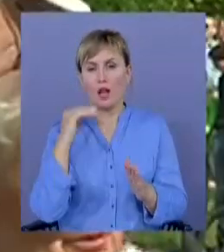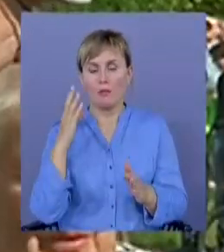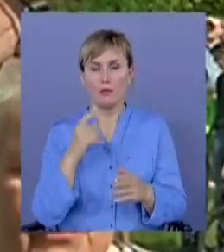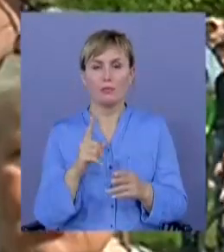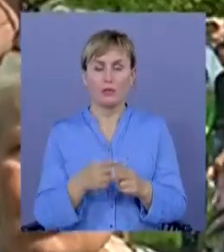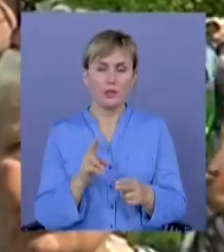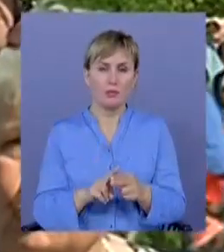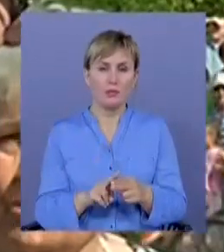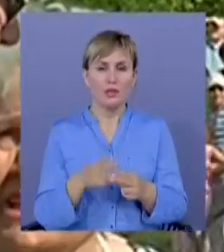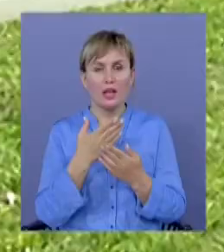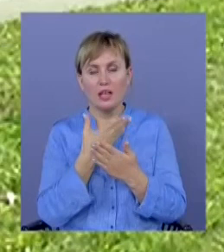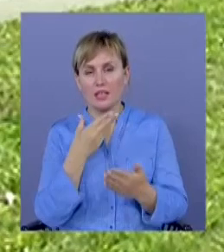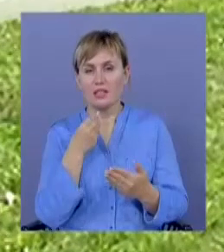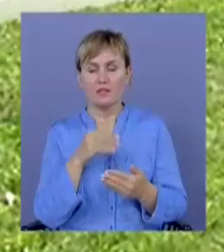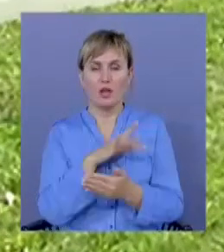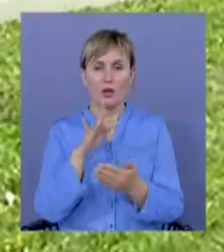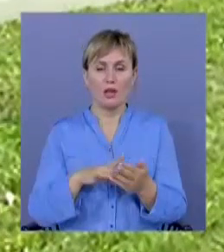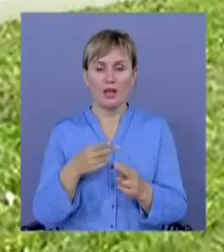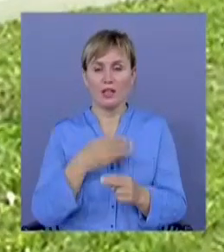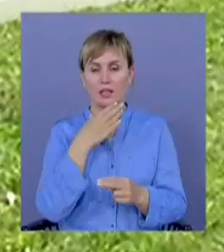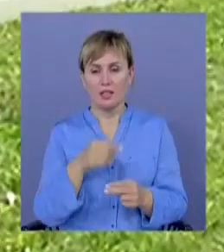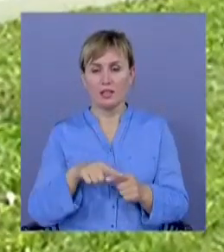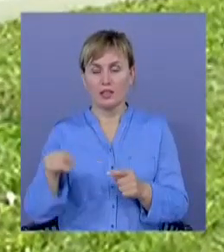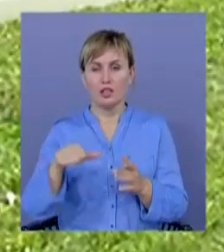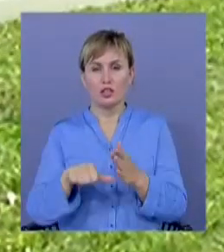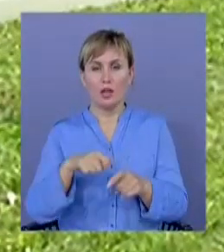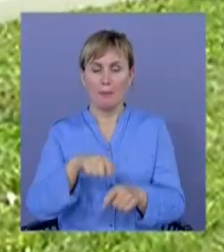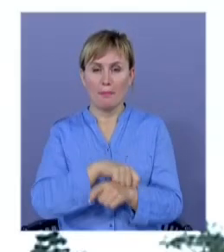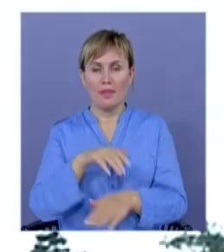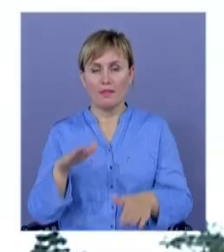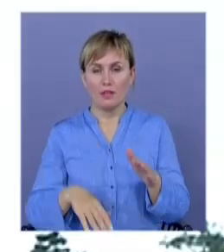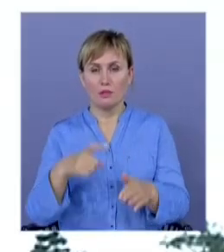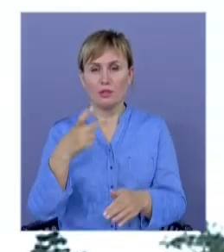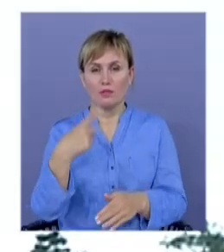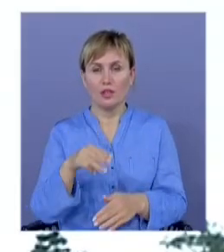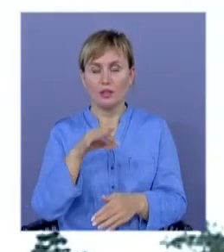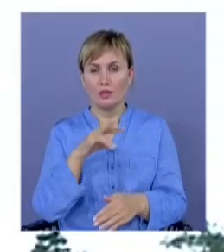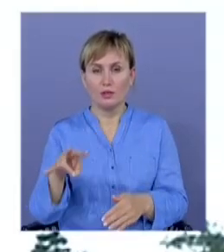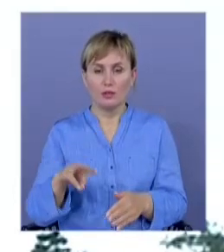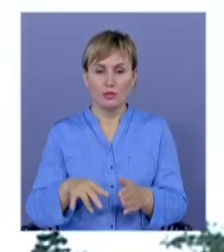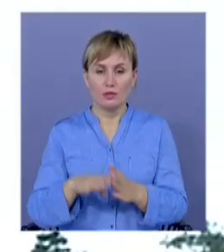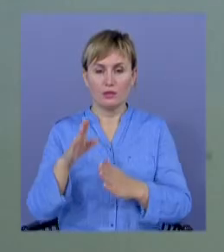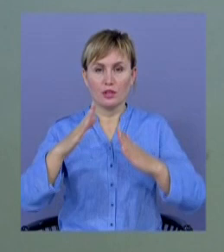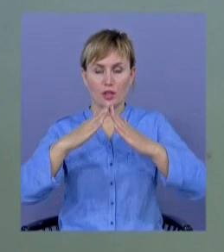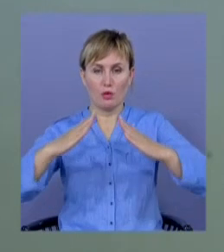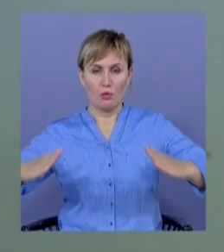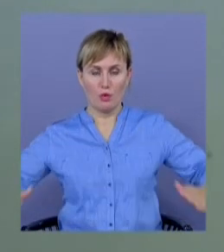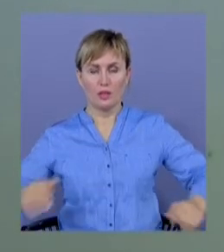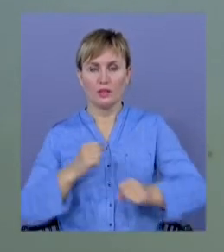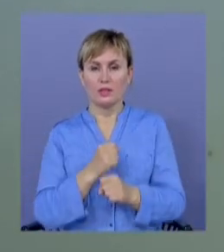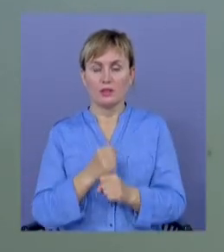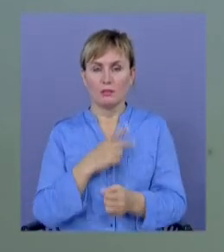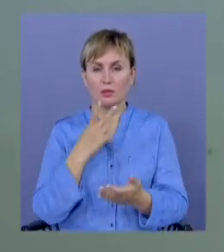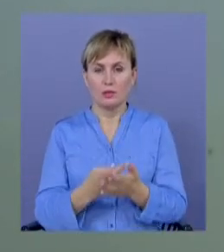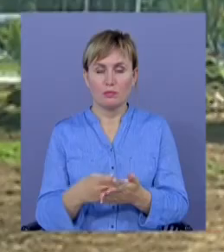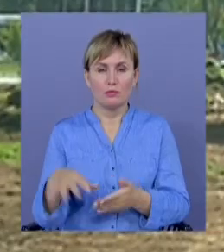что невероятно красивый город. Этот красавец длиной в 60 метров и весом 120 тонн возвышается на треугольной площадке. При установке